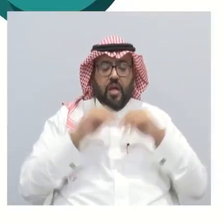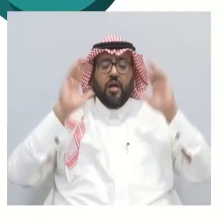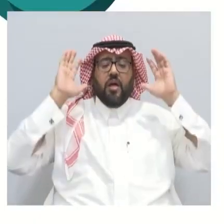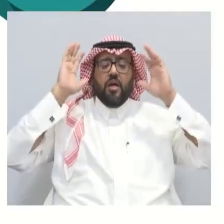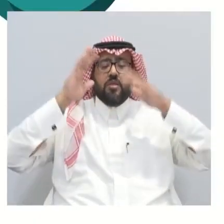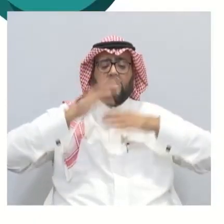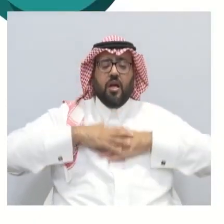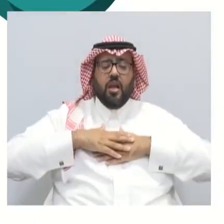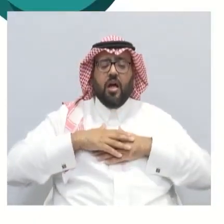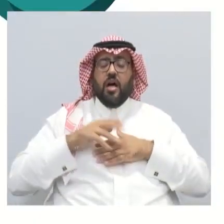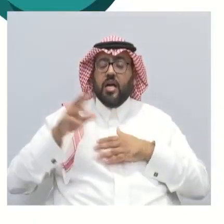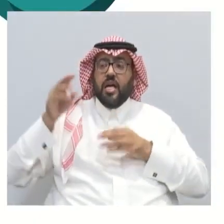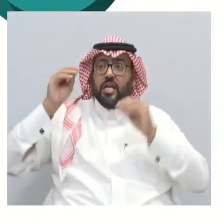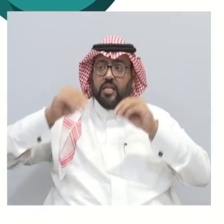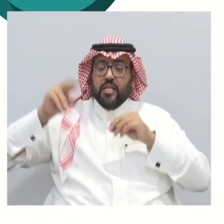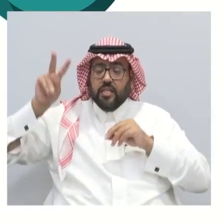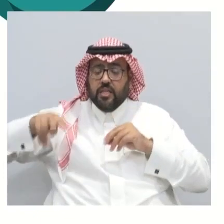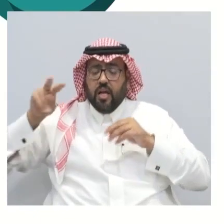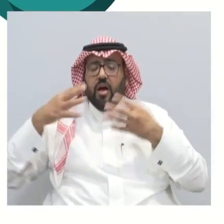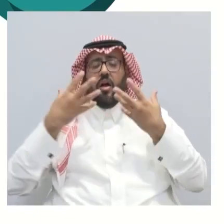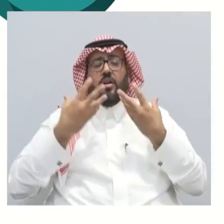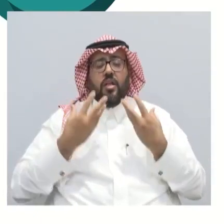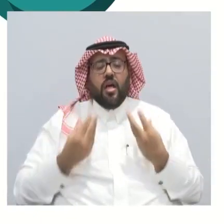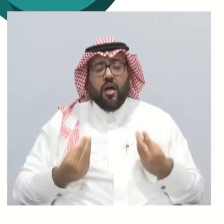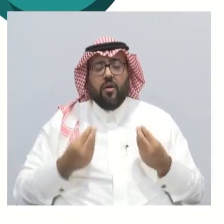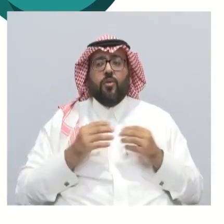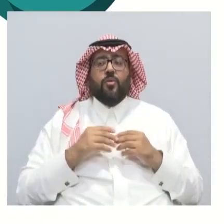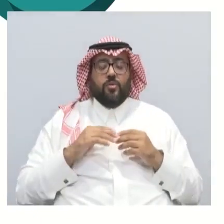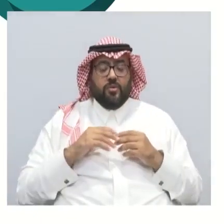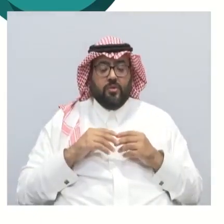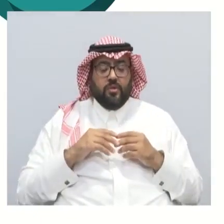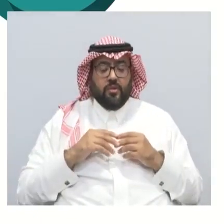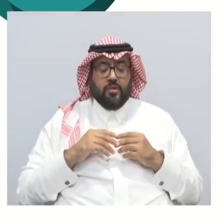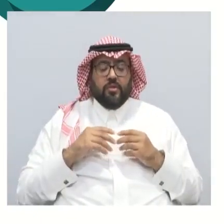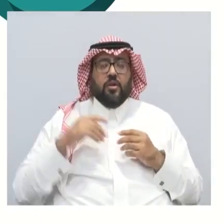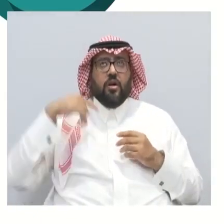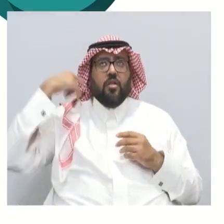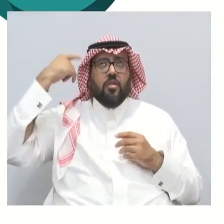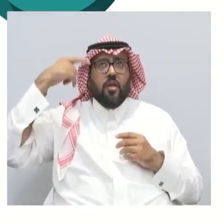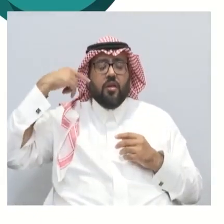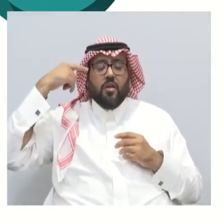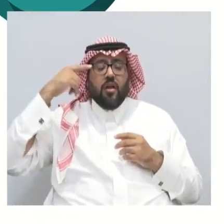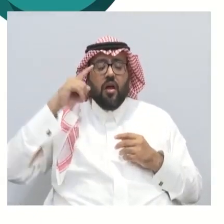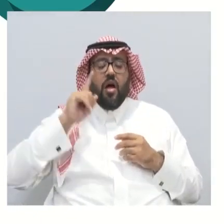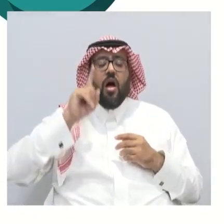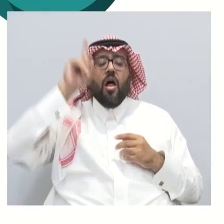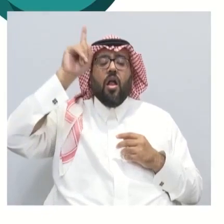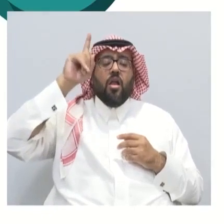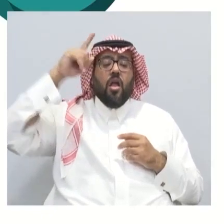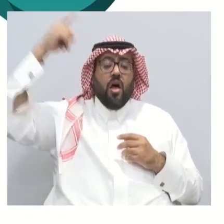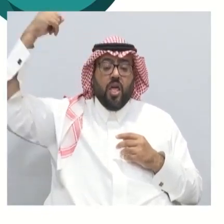مما يعينك على الطمانينه والخشوع هذا الامر استشعار ان الله